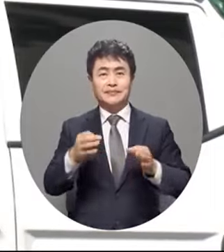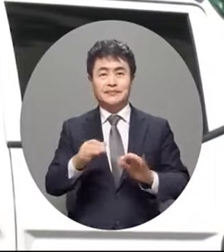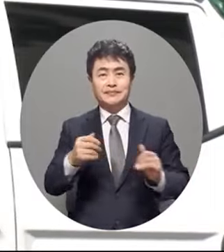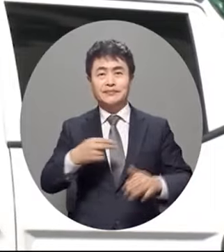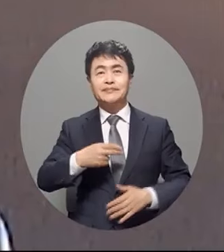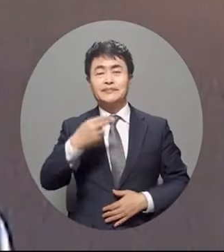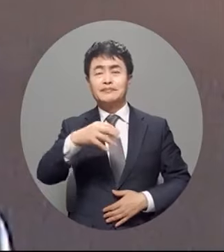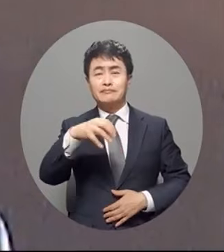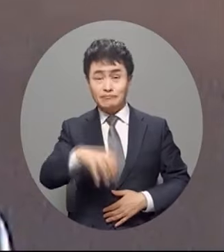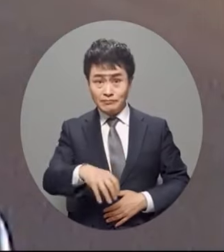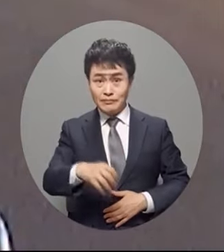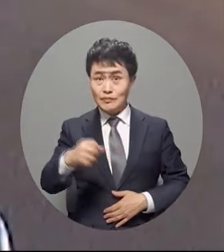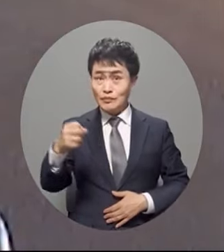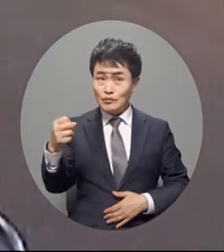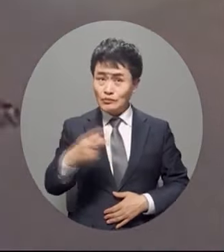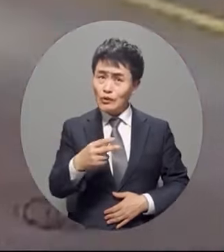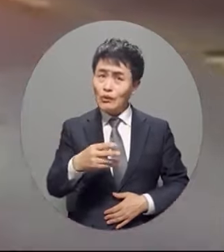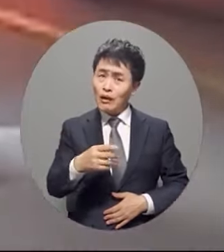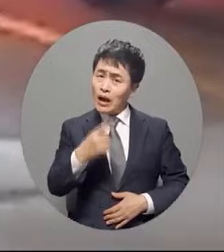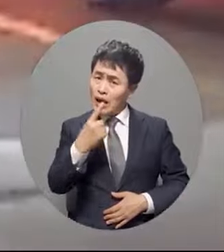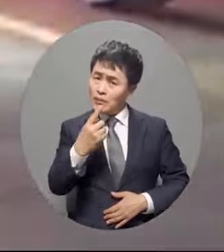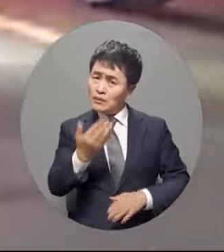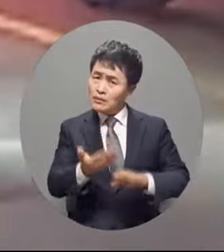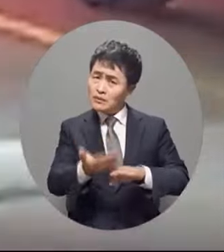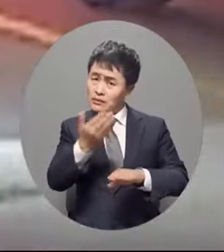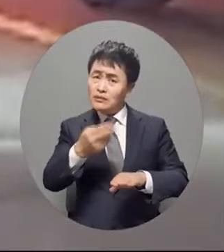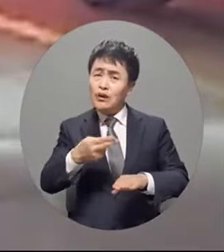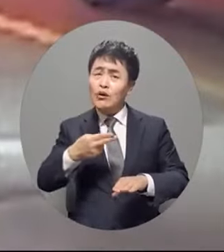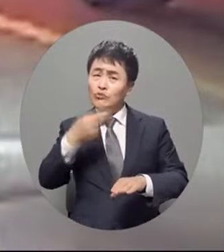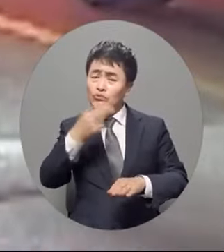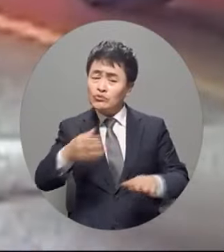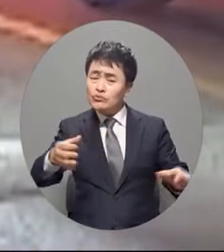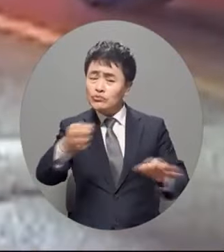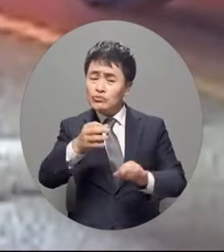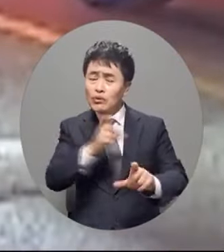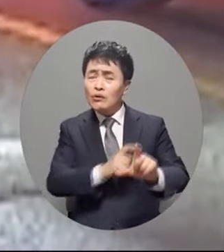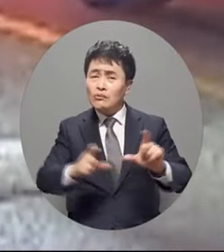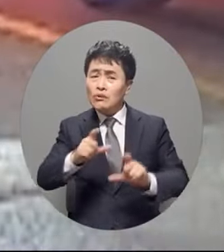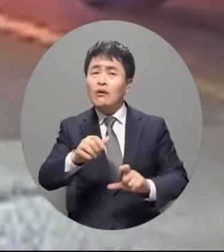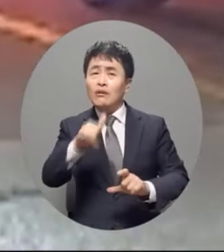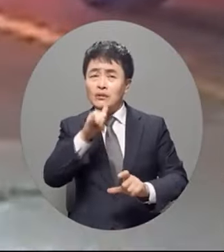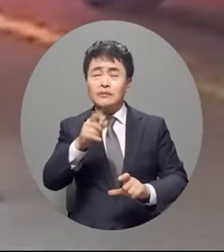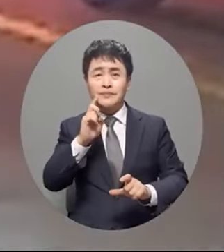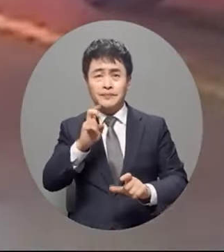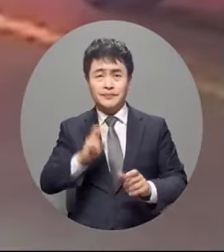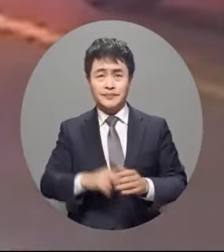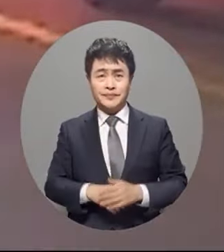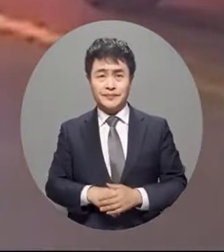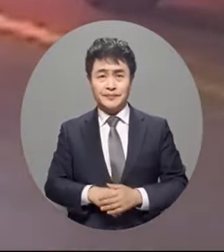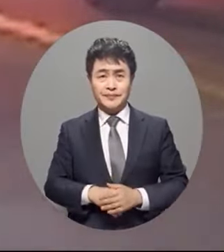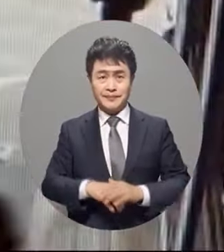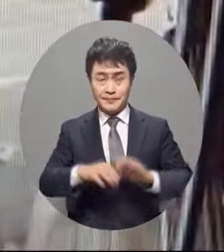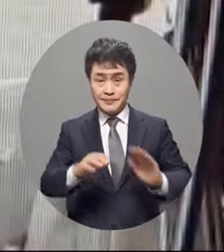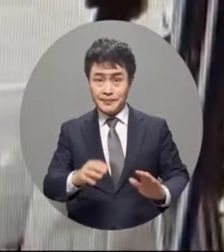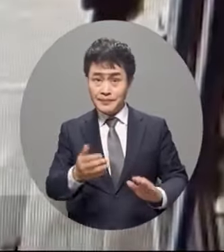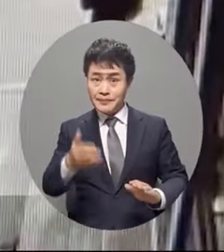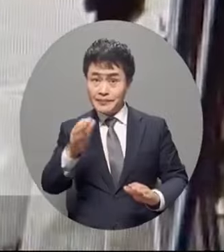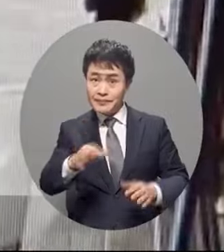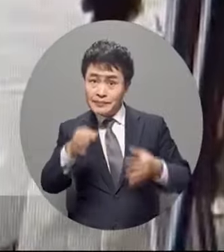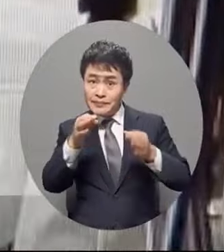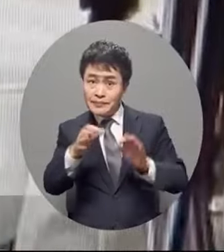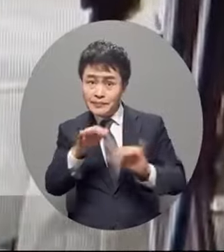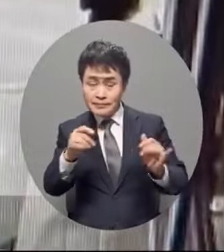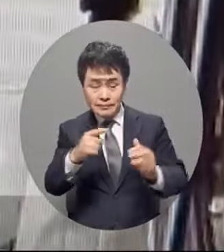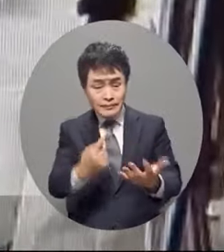유흥주점뿐만 아니라 적어도 한 번 이상의 술자리에 더 있었던 것으로 보고 있습니다 하지만 김씨가